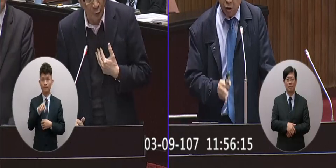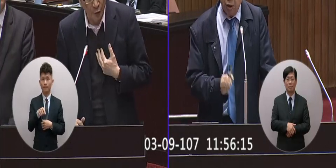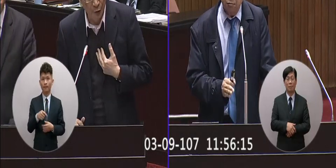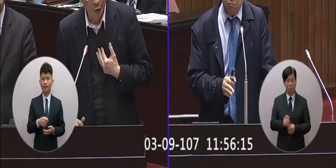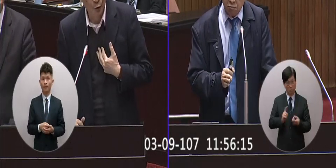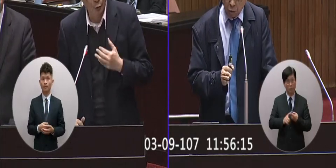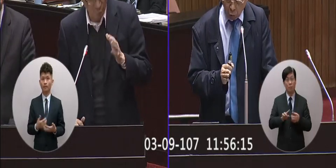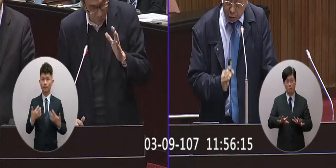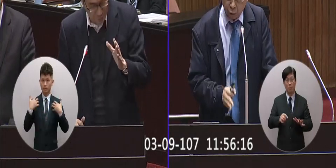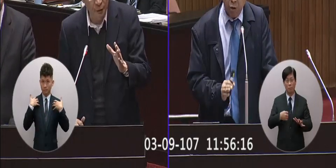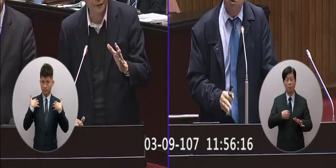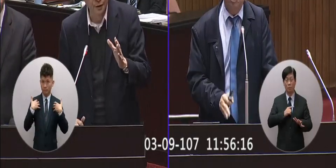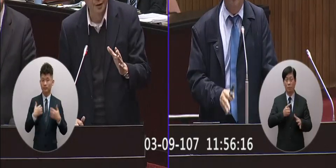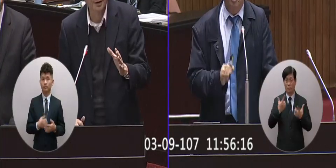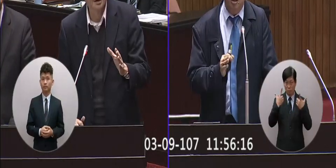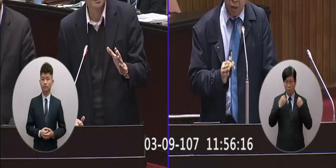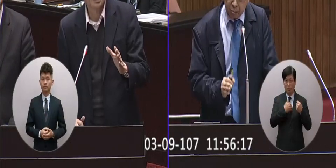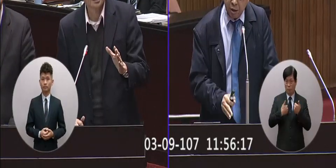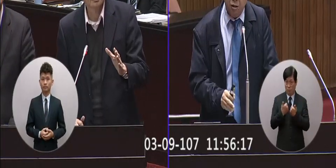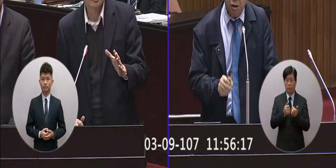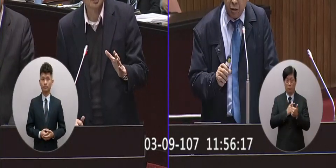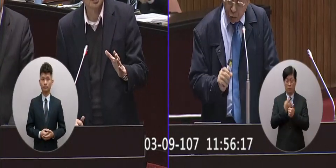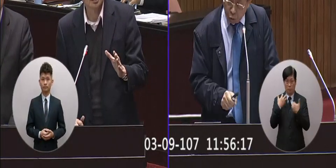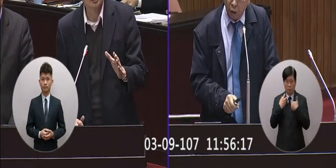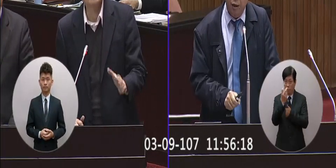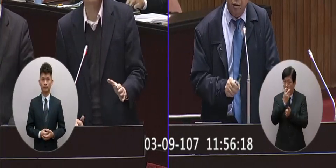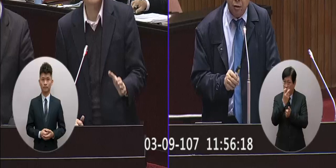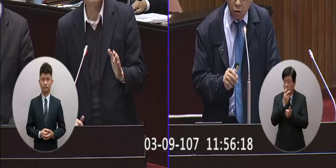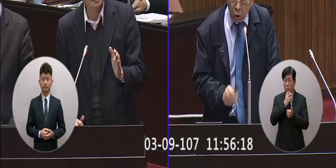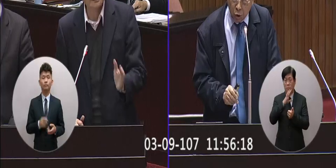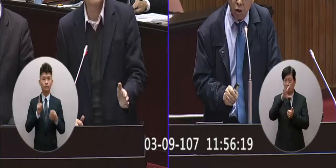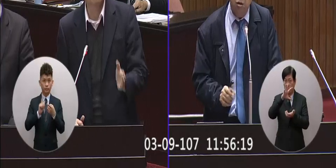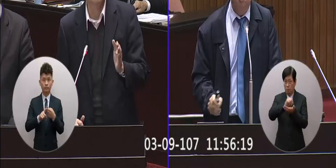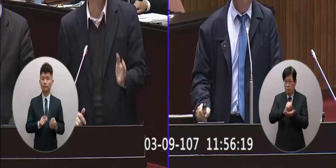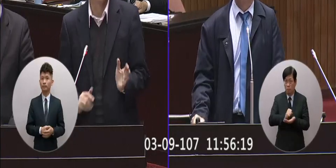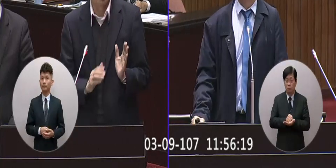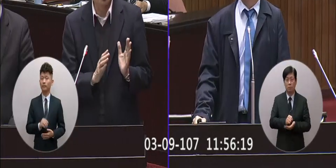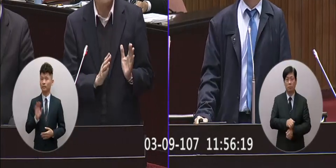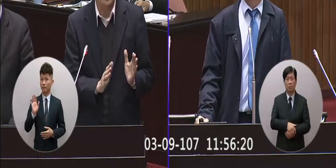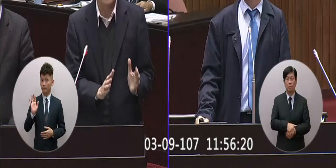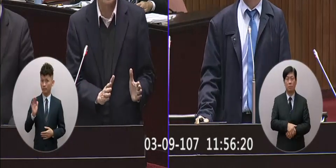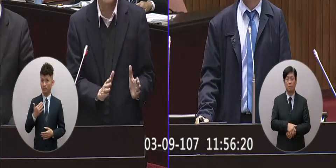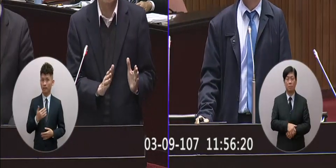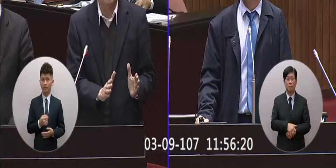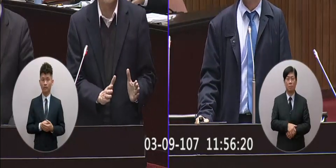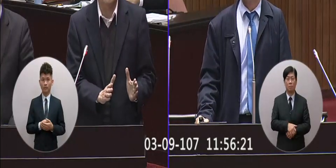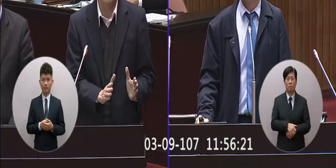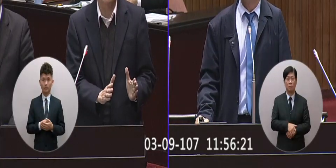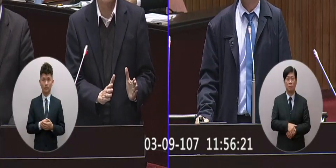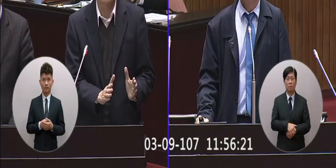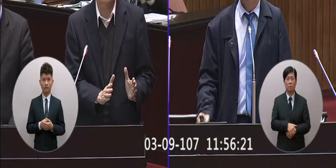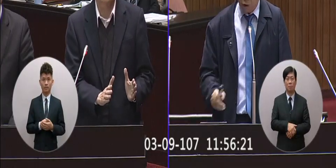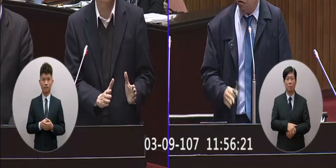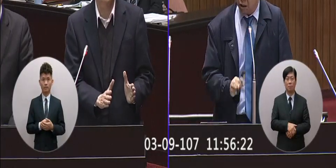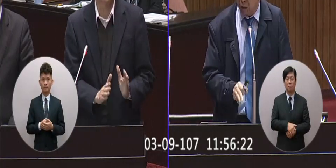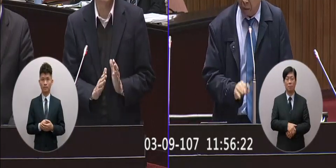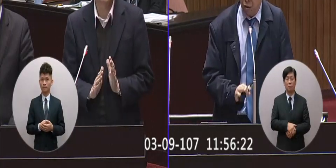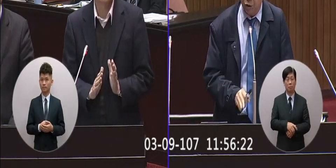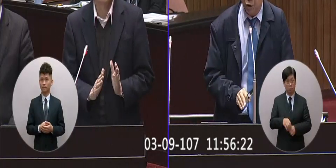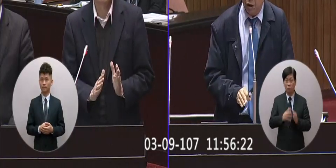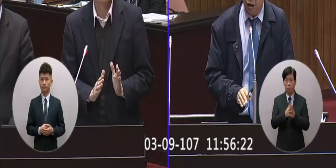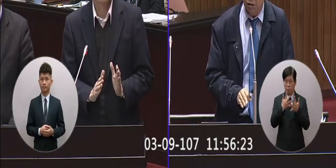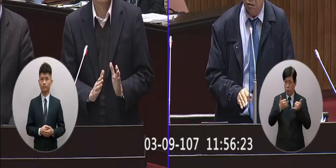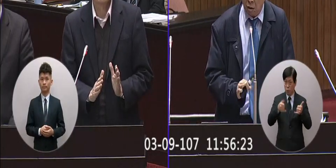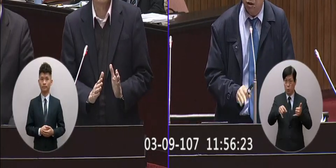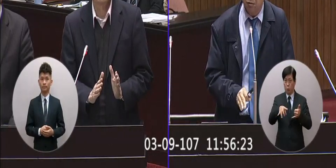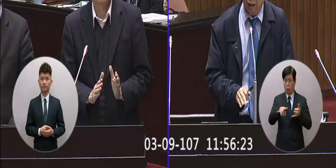我们 的。这就是咱关注的委员会去监测、去量出来 的 数据。 但是我们会把这些相关的 我这种在遐